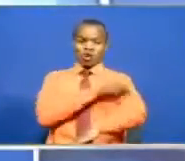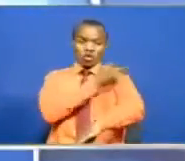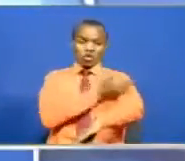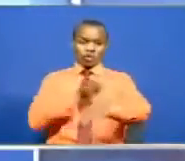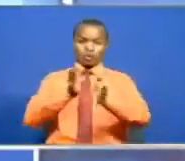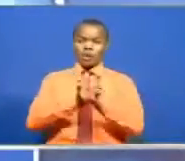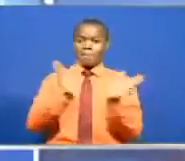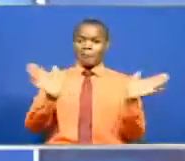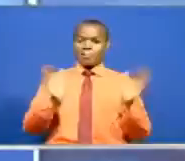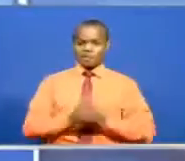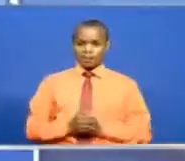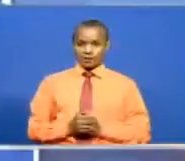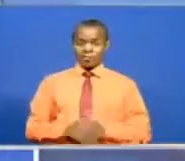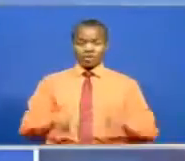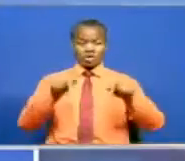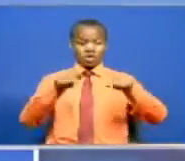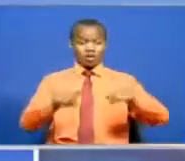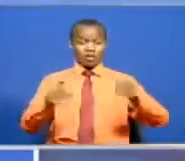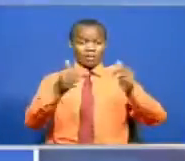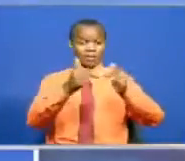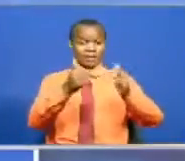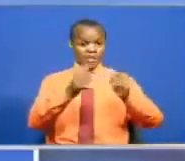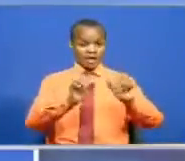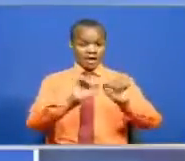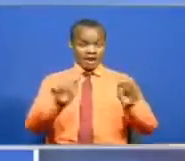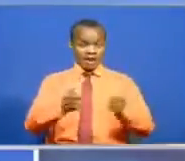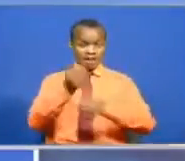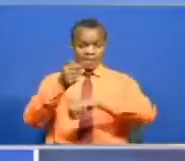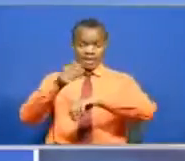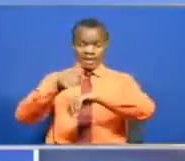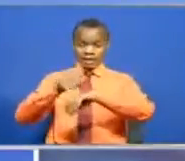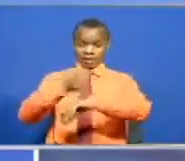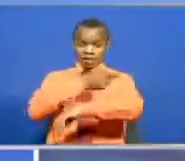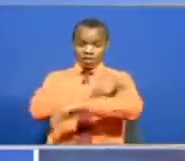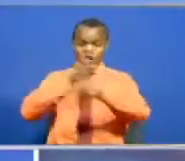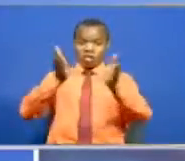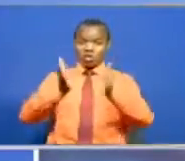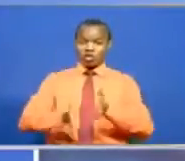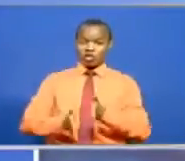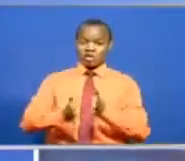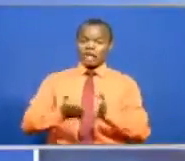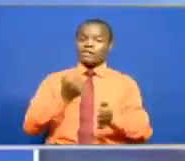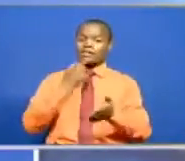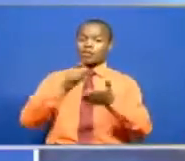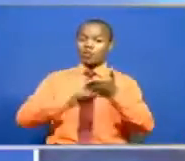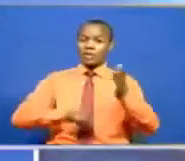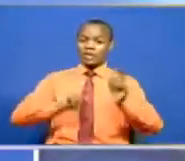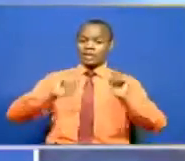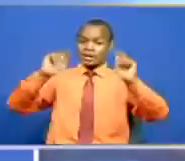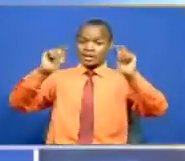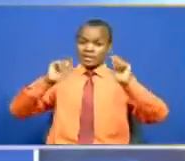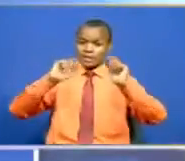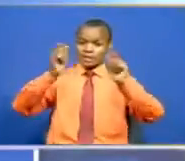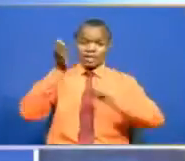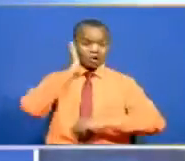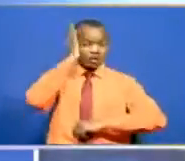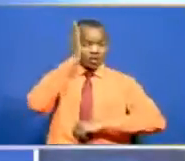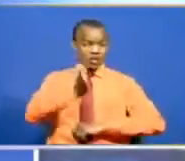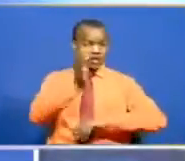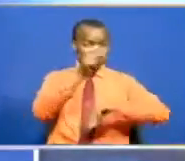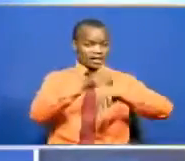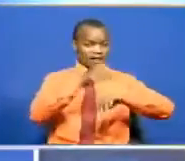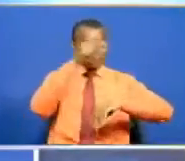umma. Mkutano wa leo ulitibuka umejiri saa chache kabla ya madaktari kutekeleza tishio lao la kugoma baada ya serikali